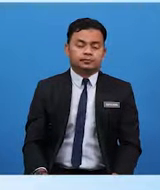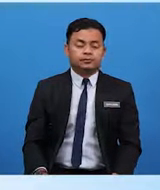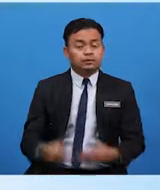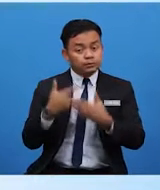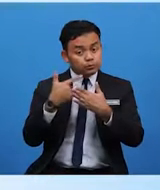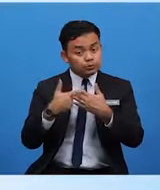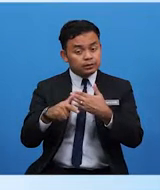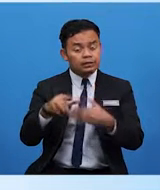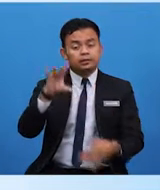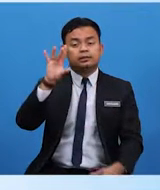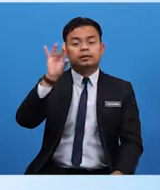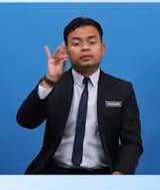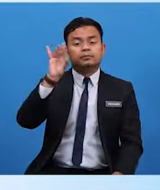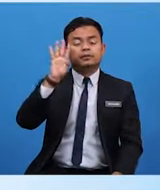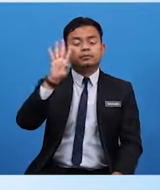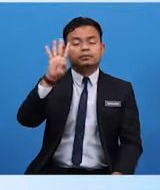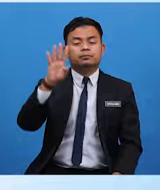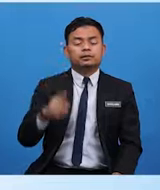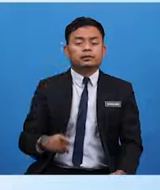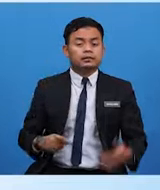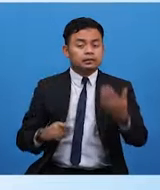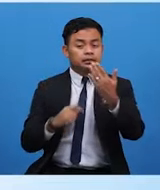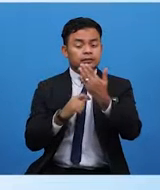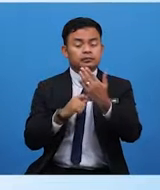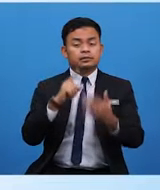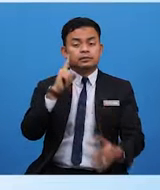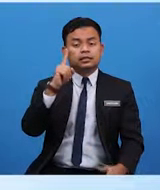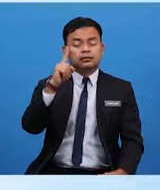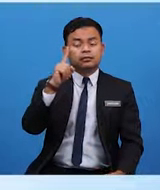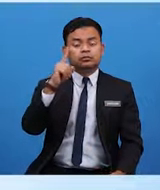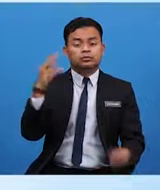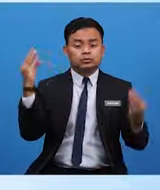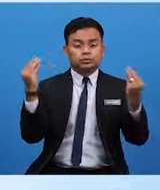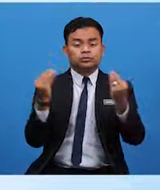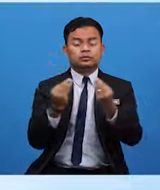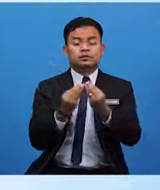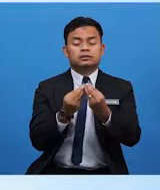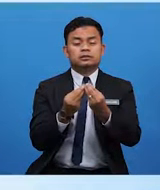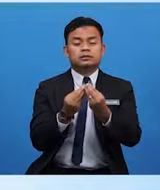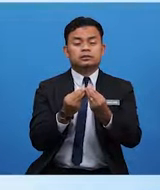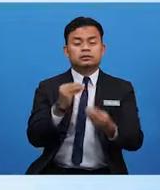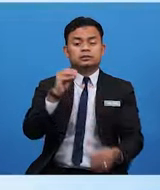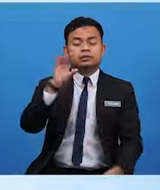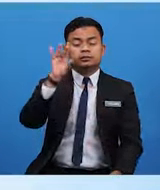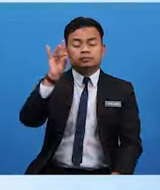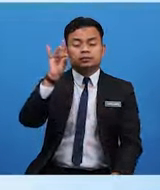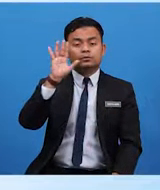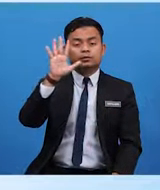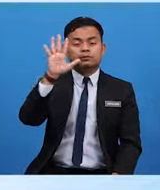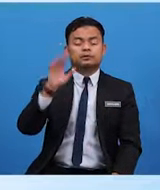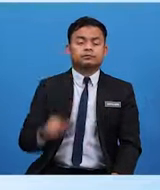kemudian 84 + 1 = 85